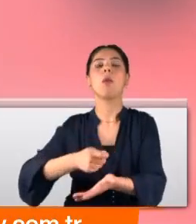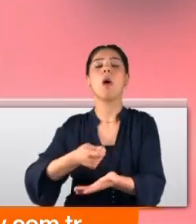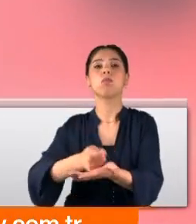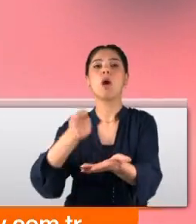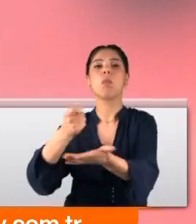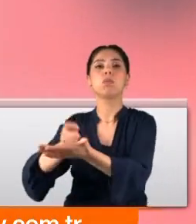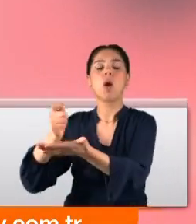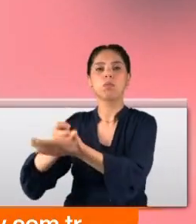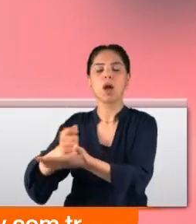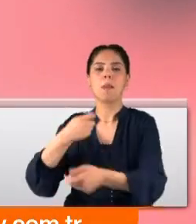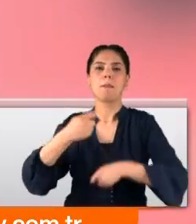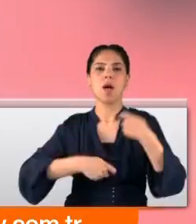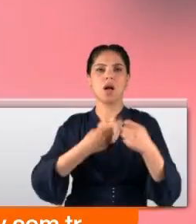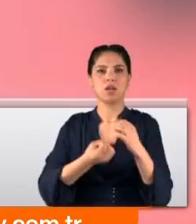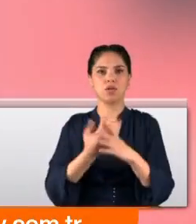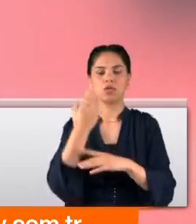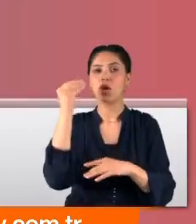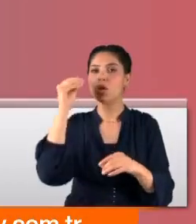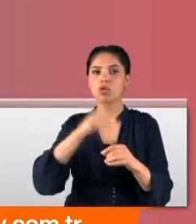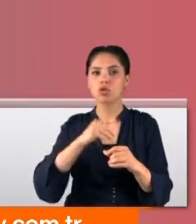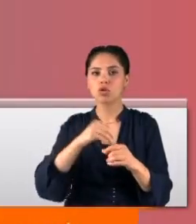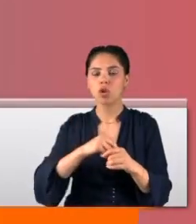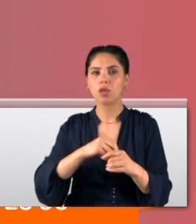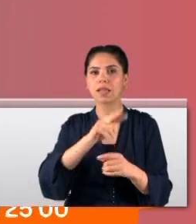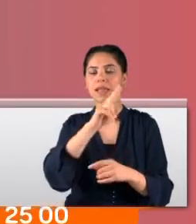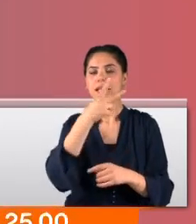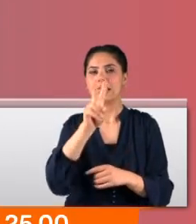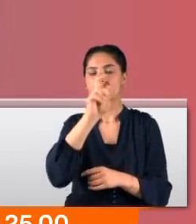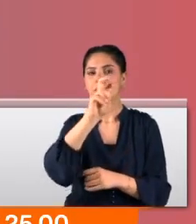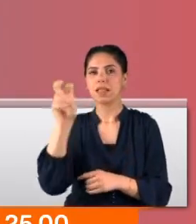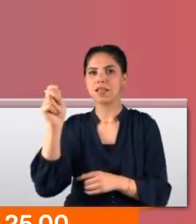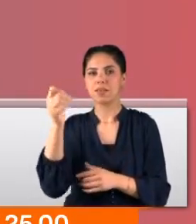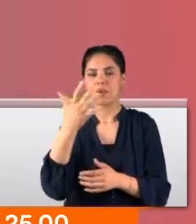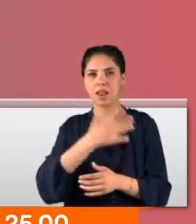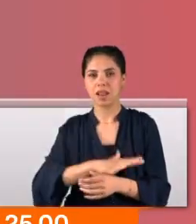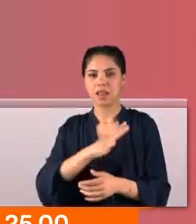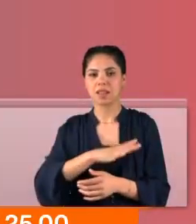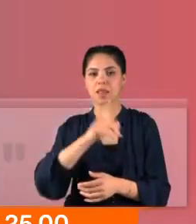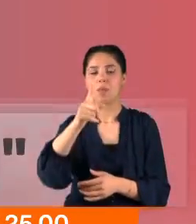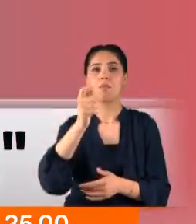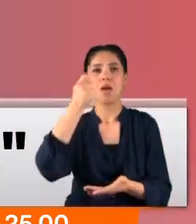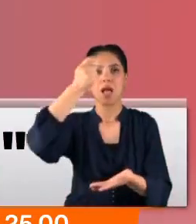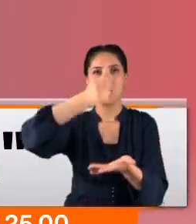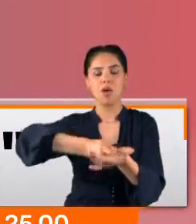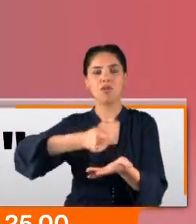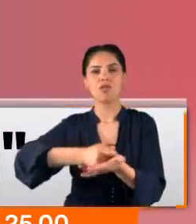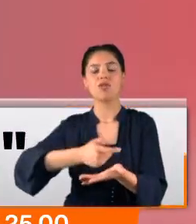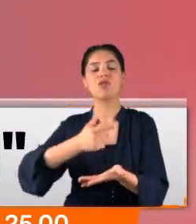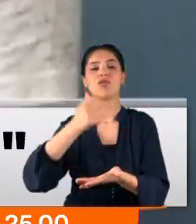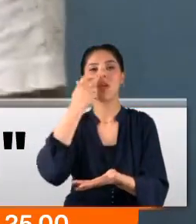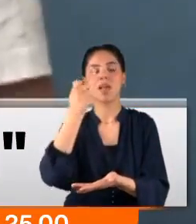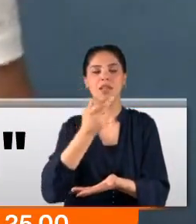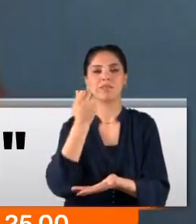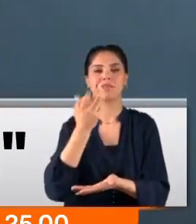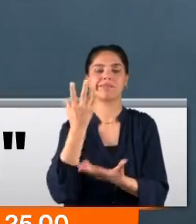uyduruldu. Sistemi kuranlar son bir vurgun için 2800 lira istedi. Kalan paranın ödeneceği vaadi yine büyük bir